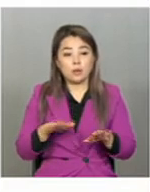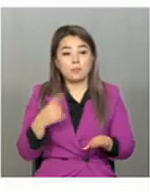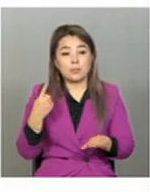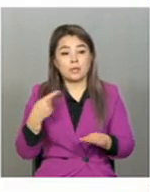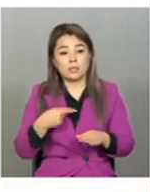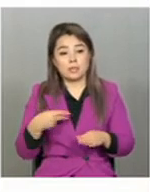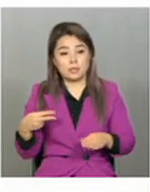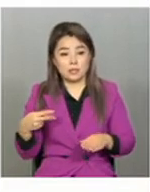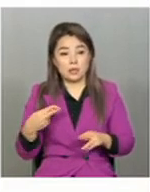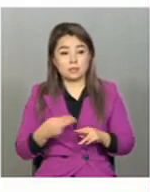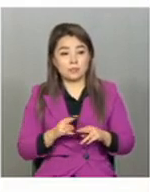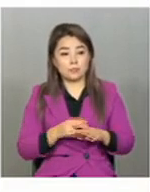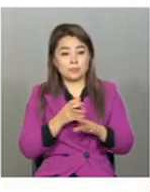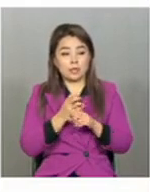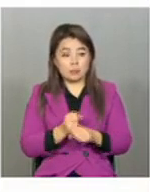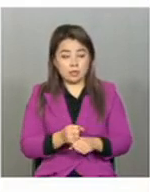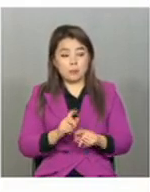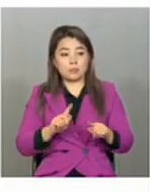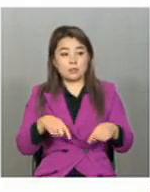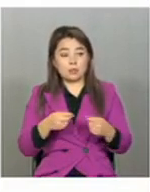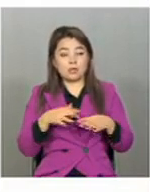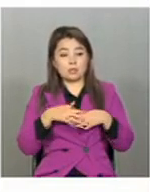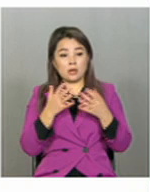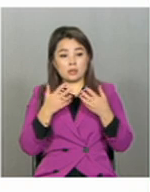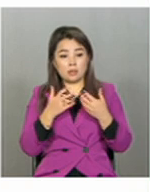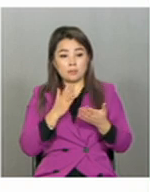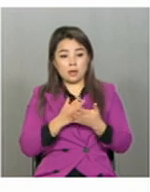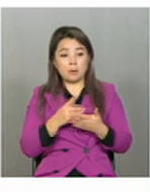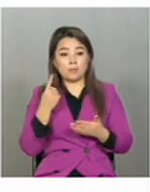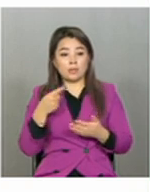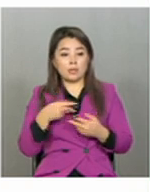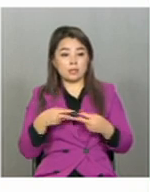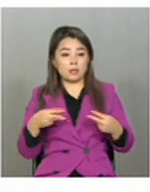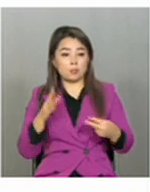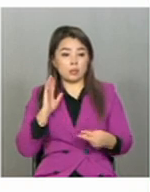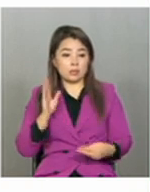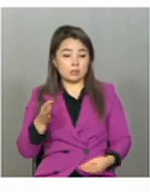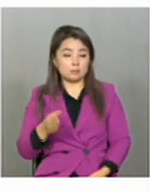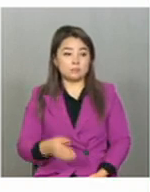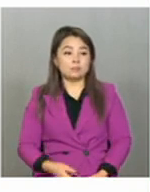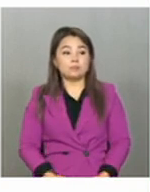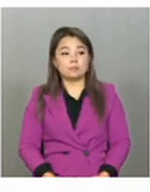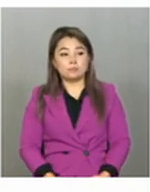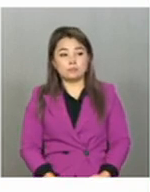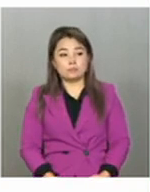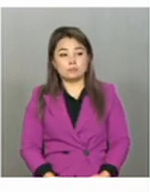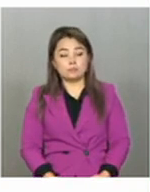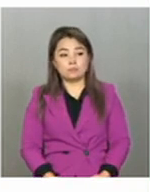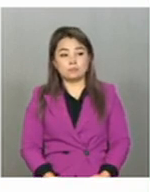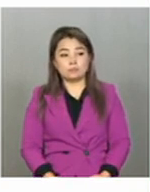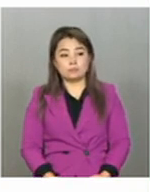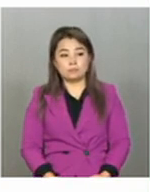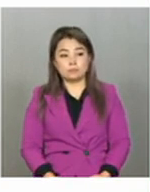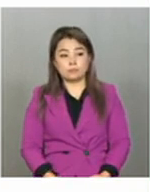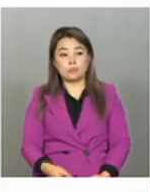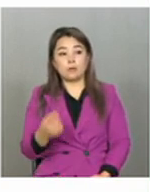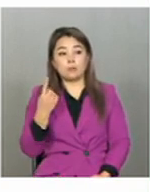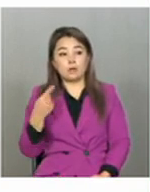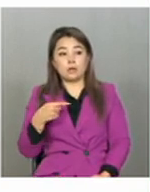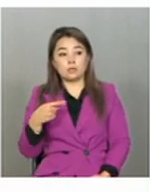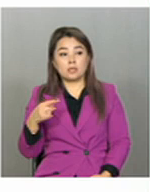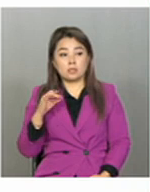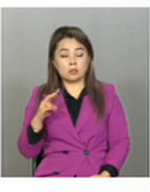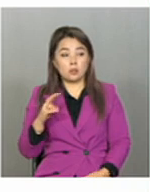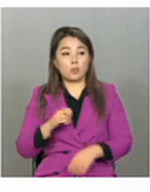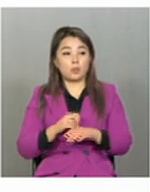тең. Яғни берілген өрнекті ықшамдасақ, 1-ге тең болады екен. Келесі өрнек. 1 азайтылған